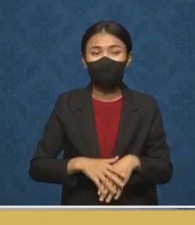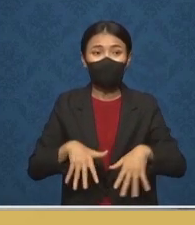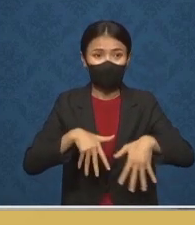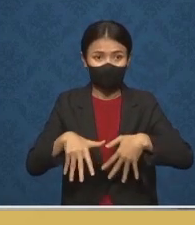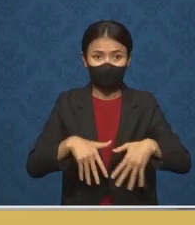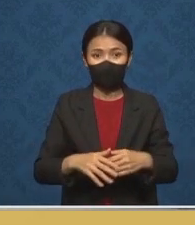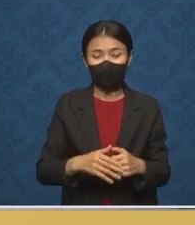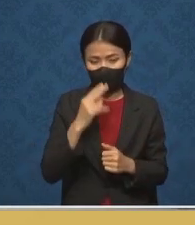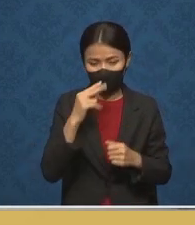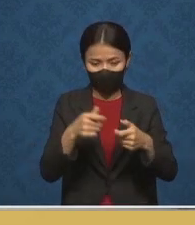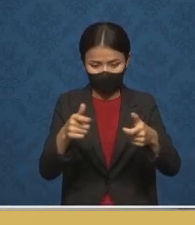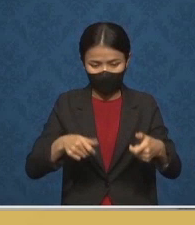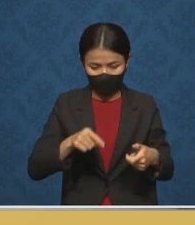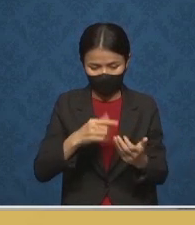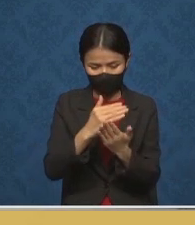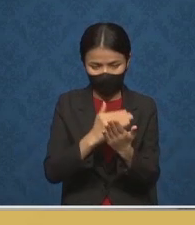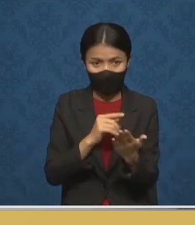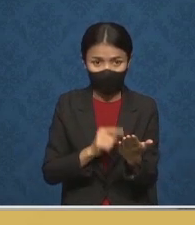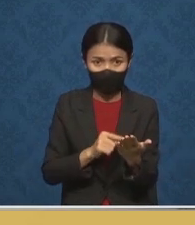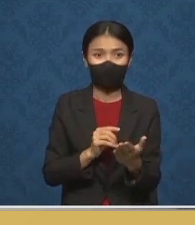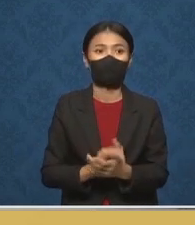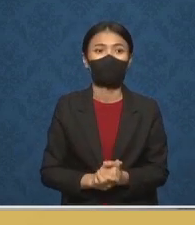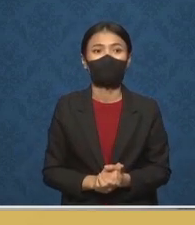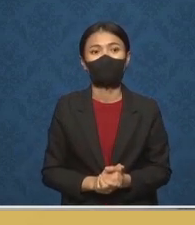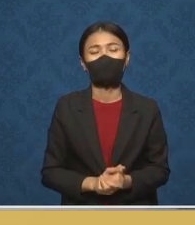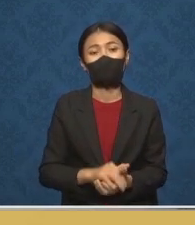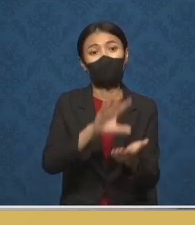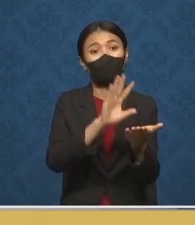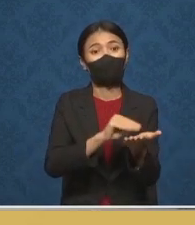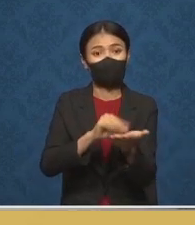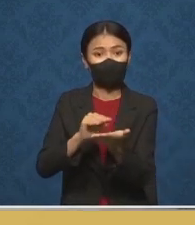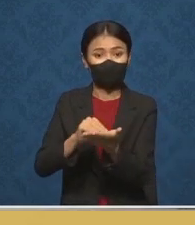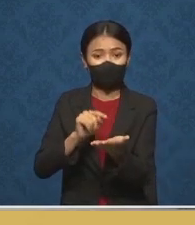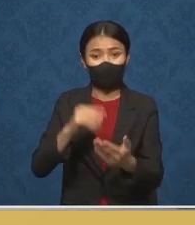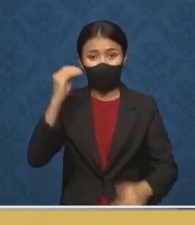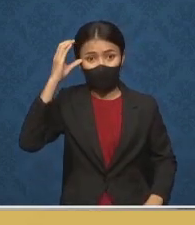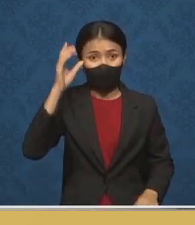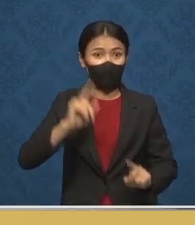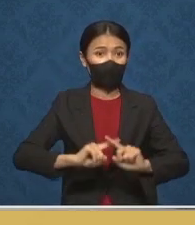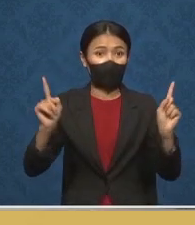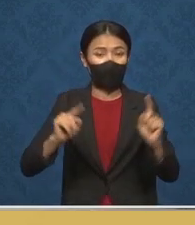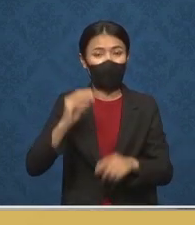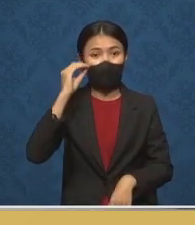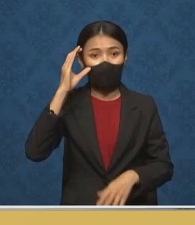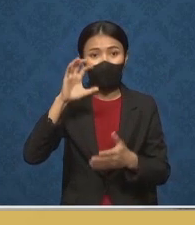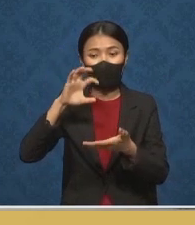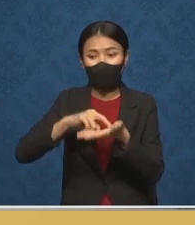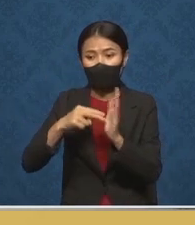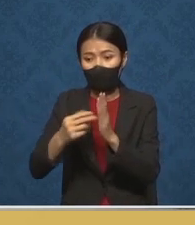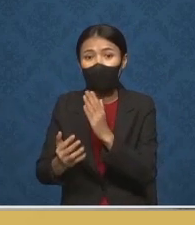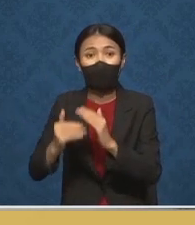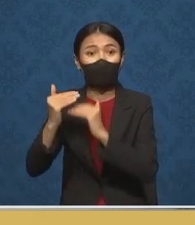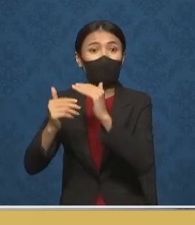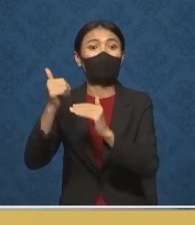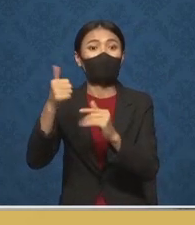ยอะแต่ต้องทำความเข้าใจก่อนนะฮะข้อมูลไม่ใช่ความรู้นะความรู้มันก็คือต้องมาพัฒนาข้อมูล